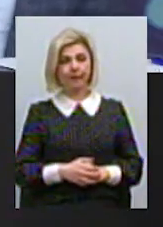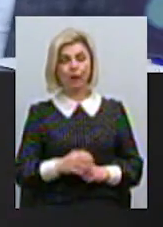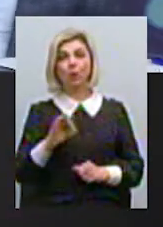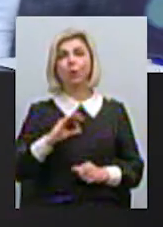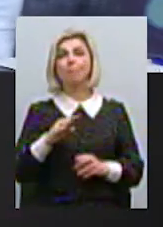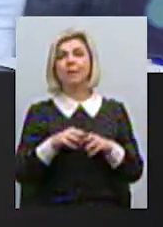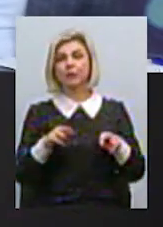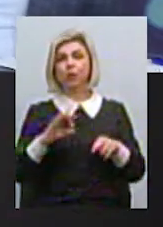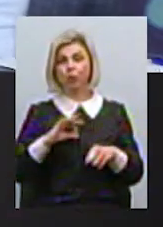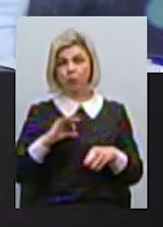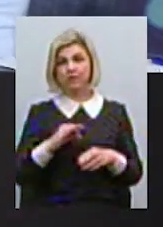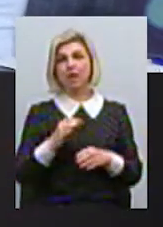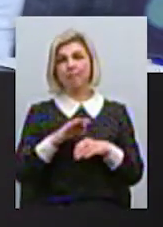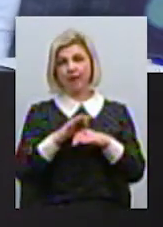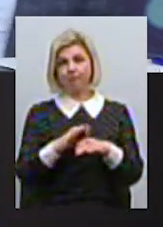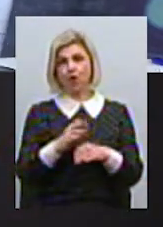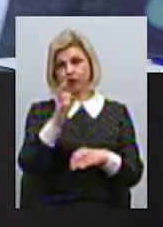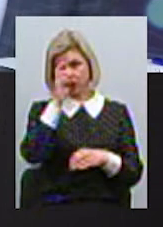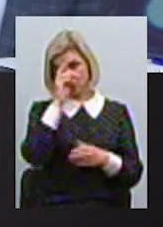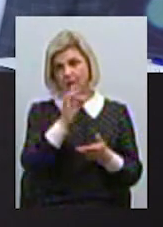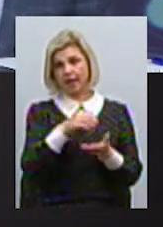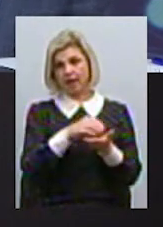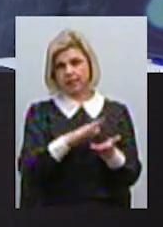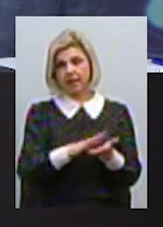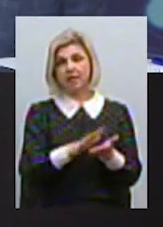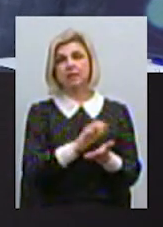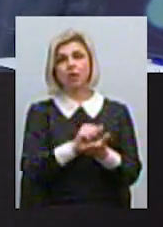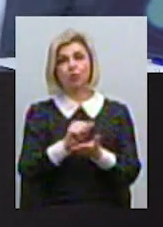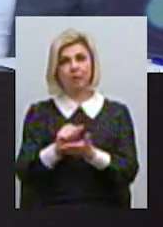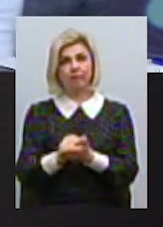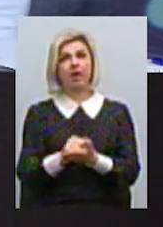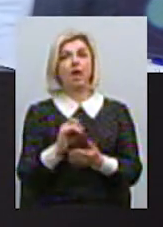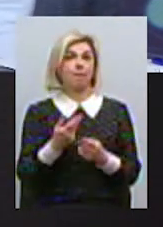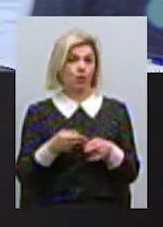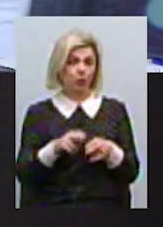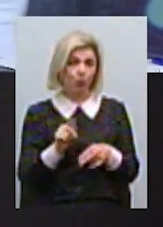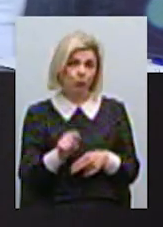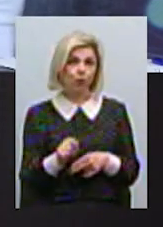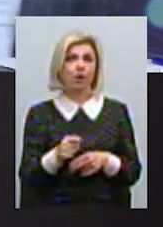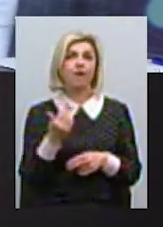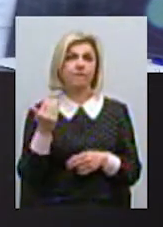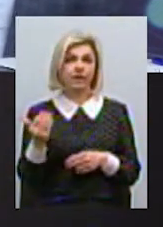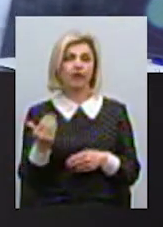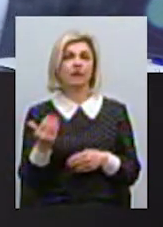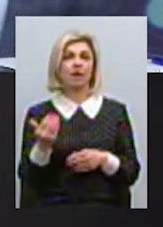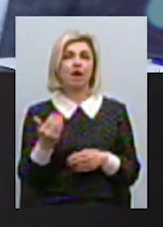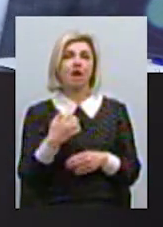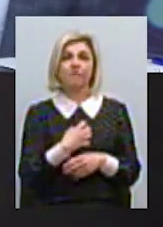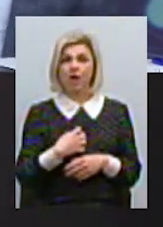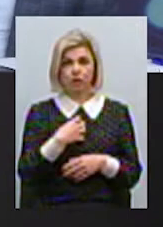який проводить державну реєстрацію засобів масової інформації. Тому він відіграє